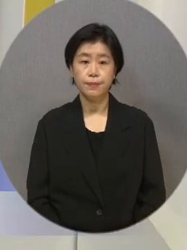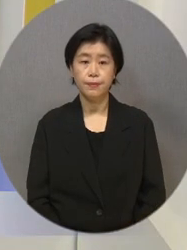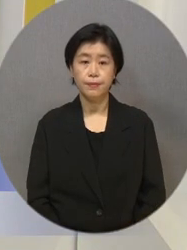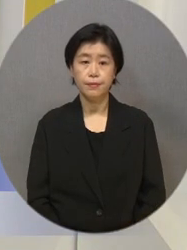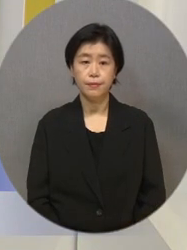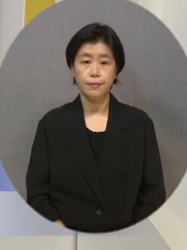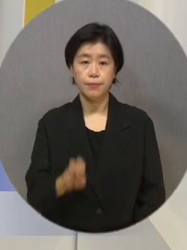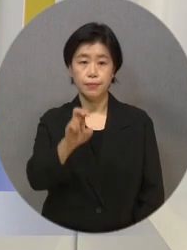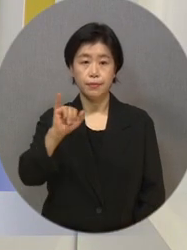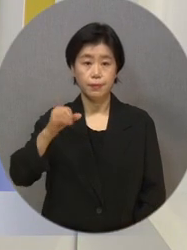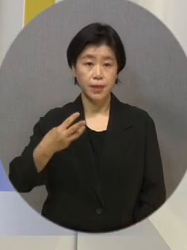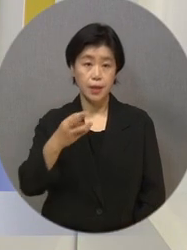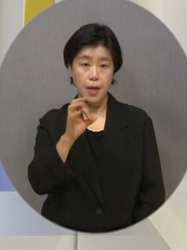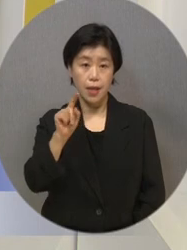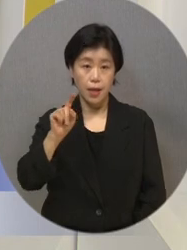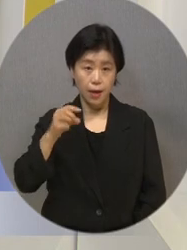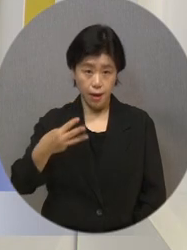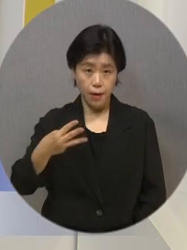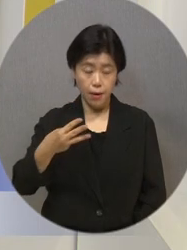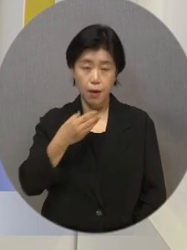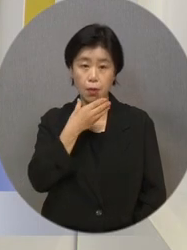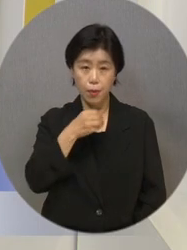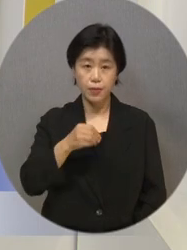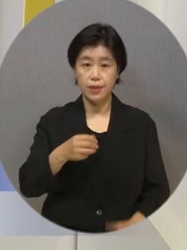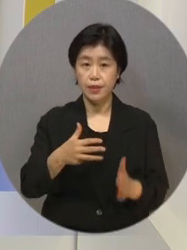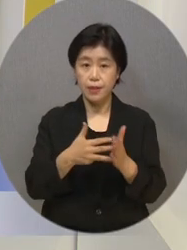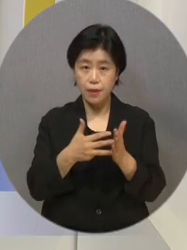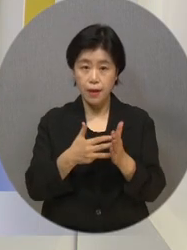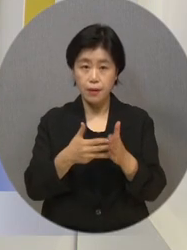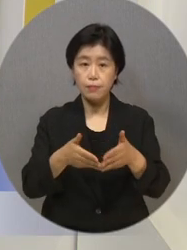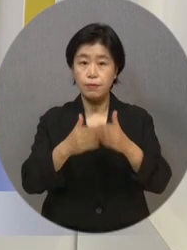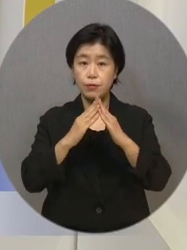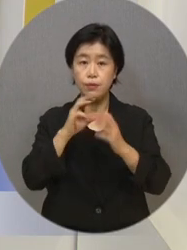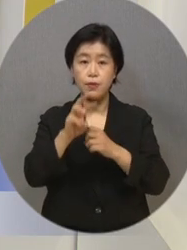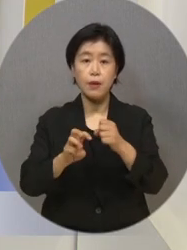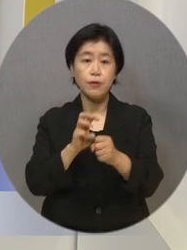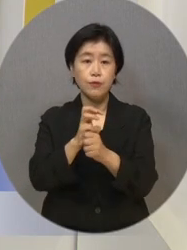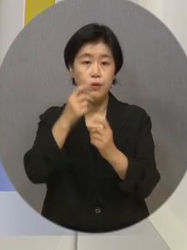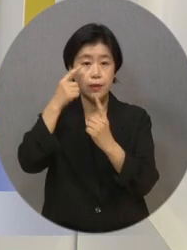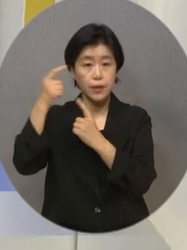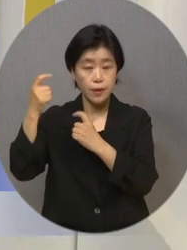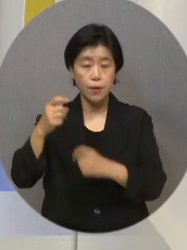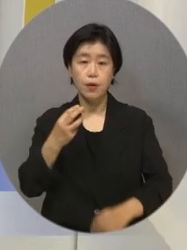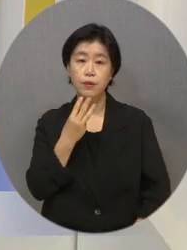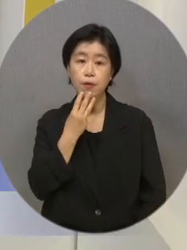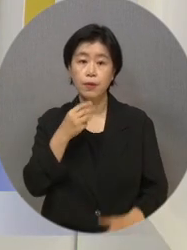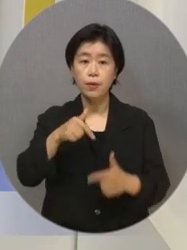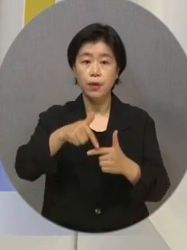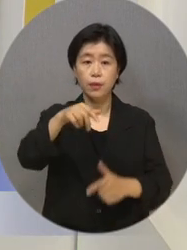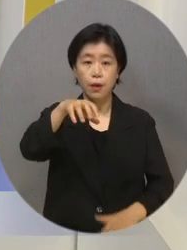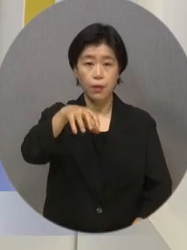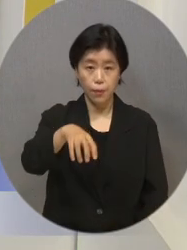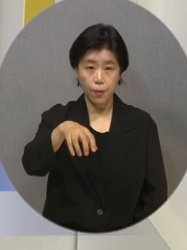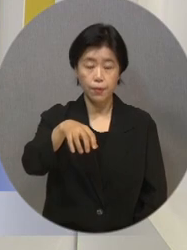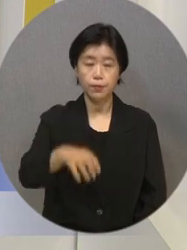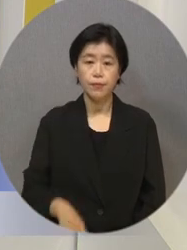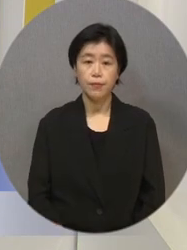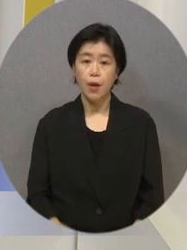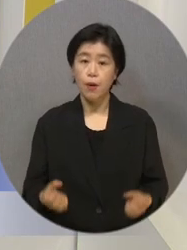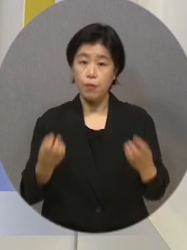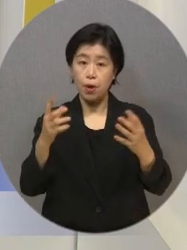뉴스입니다 밀알복지재단이 설립 30주년을 기념해 지난 15일 서울 강남구 세라믹 팔레스홀에서